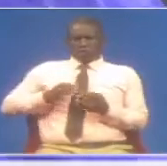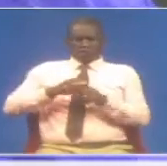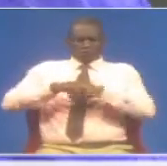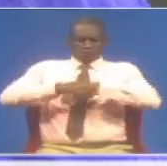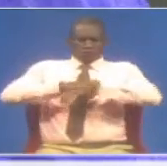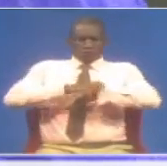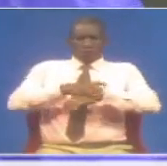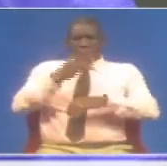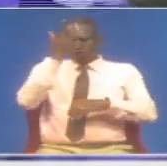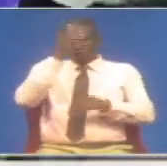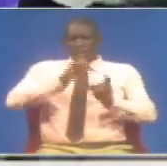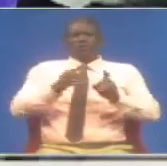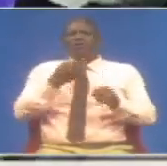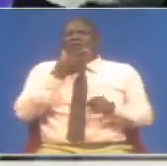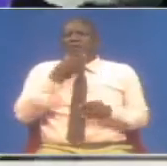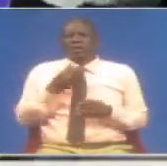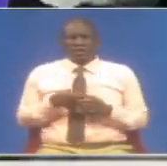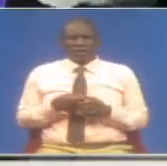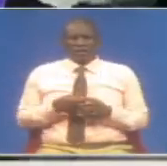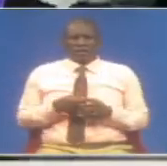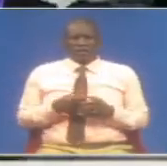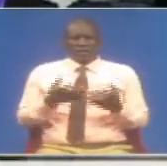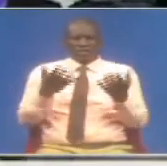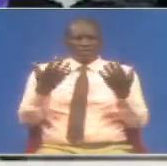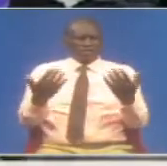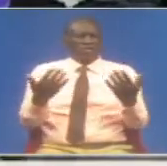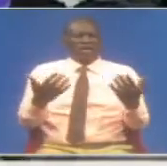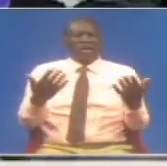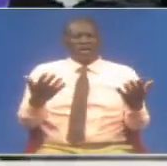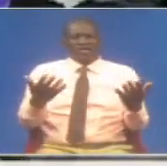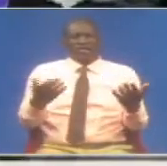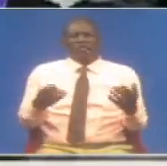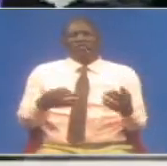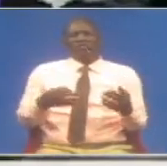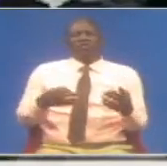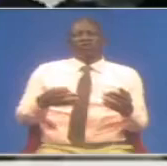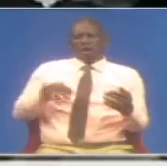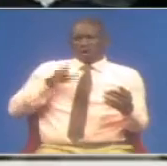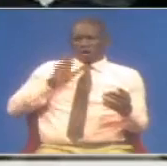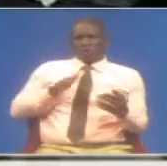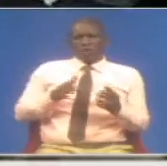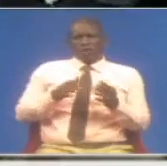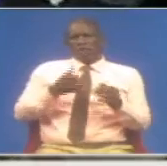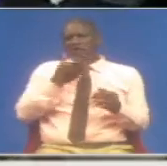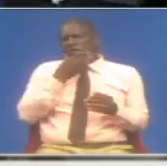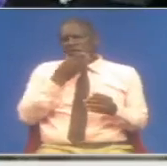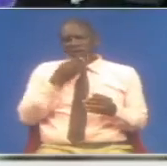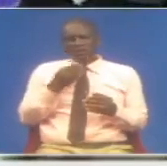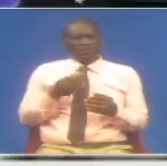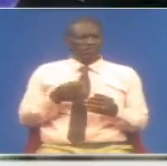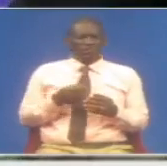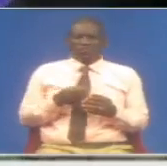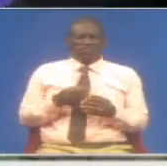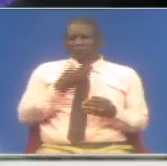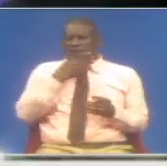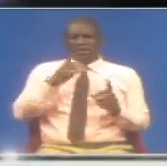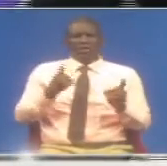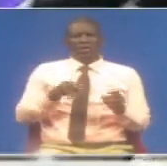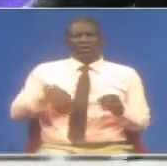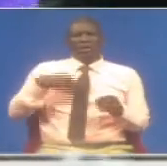si mwanaume mwenzake? Kono zake na zako ni sawa sawa. Watatumiza kwenye mwili, sio? So I prefer